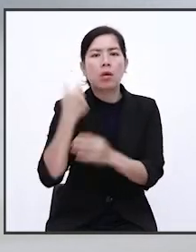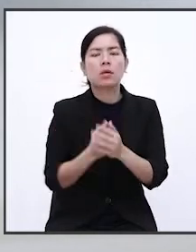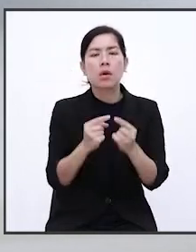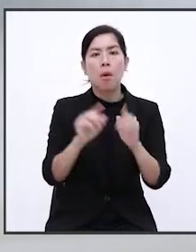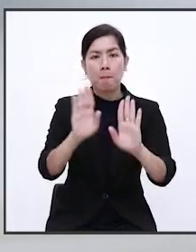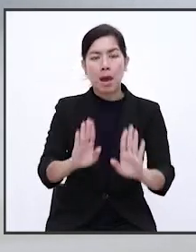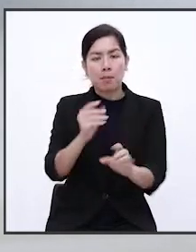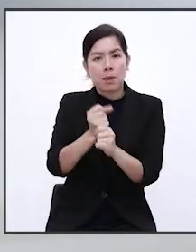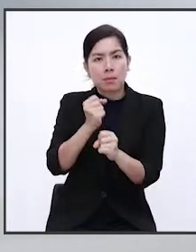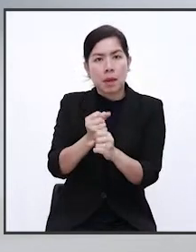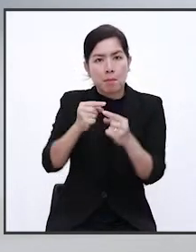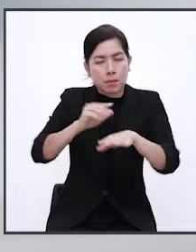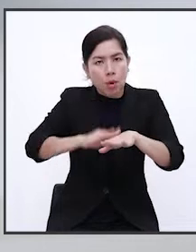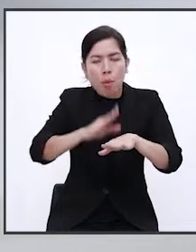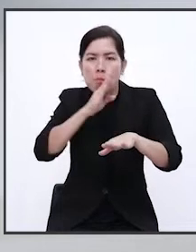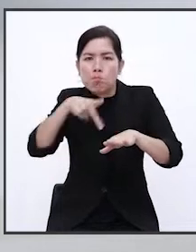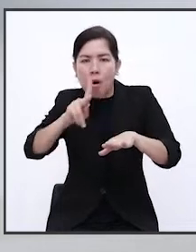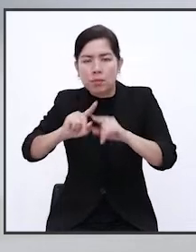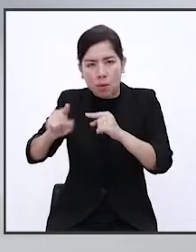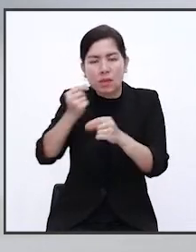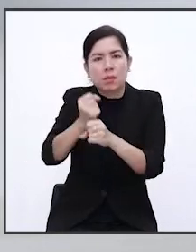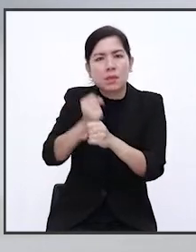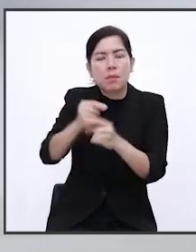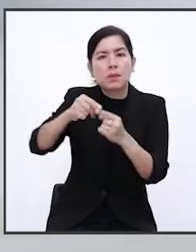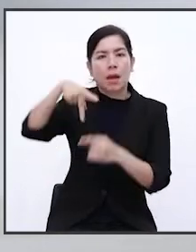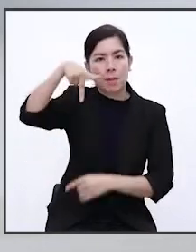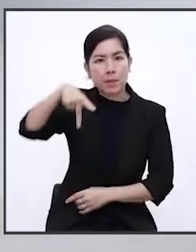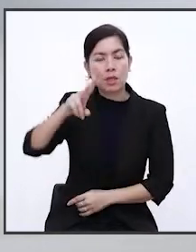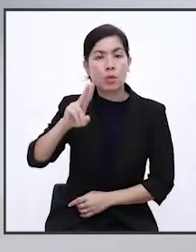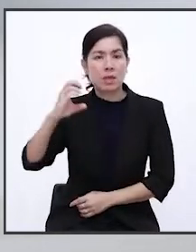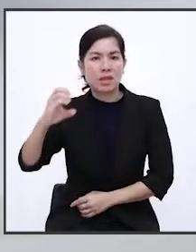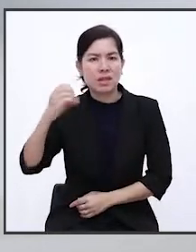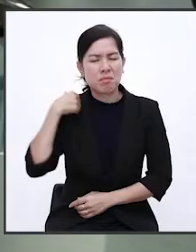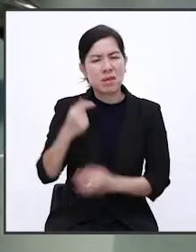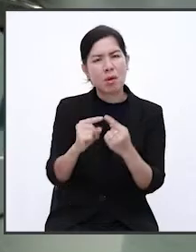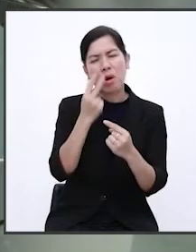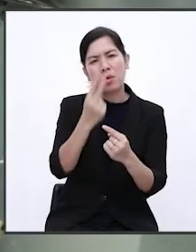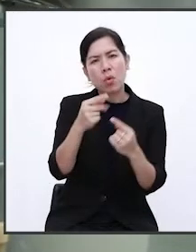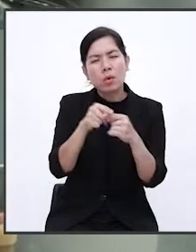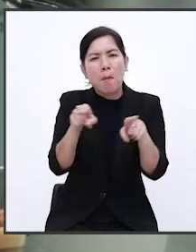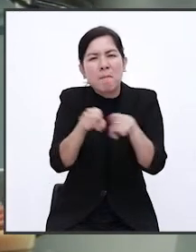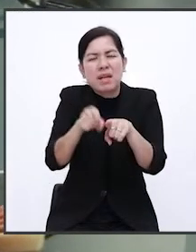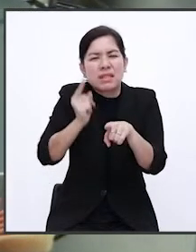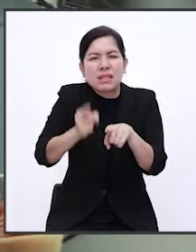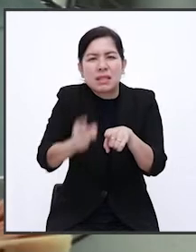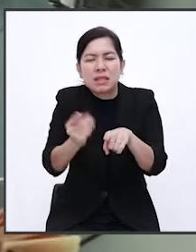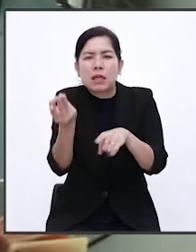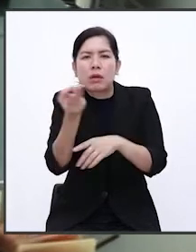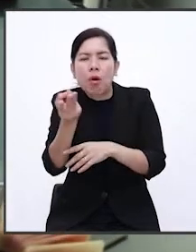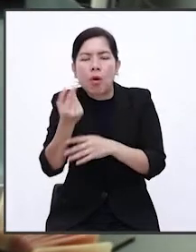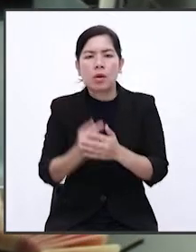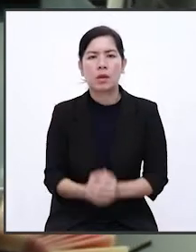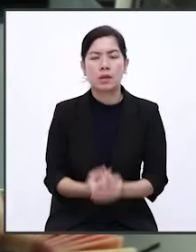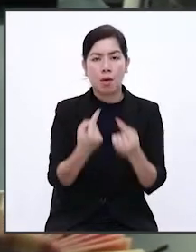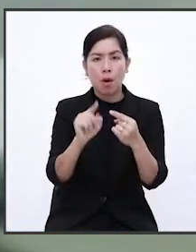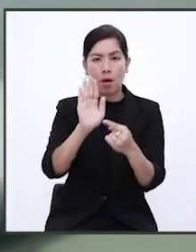าก PVC เป็นหลักเพราะฉะนั้นข้อเสียของ PVC ก็คือจะมีในเรื่องของความไม่เสมือนจริงนะคะนี้ทางสถาบันสิรินธรนะคะที่มีพันธกิจใน